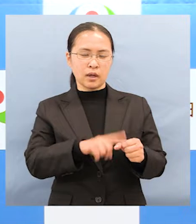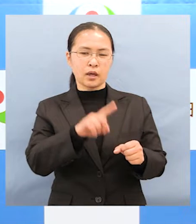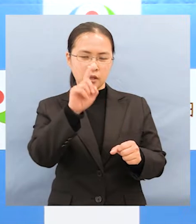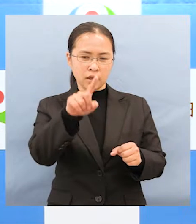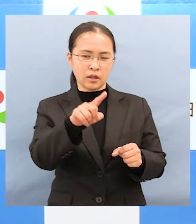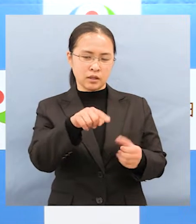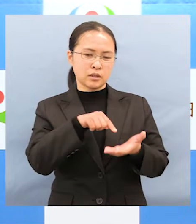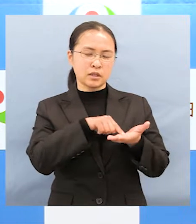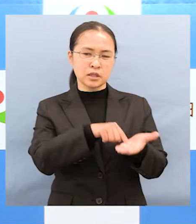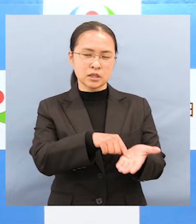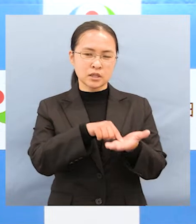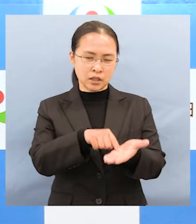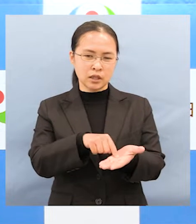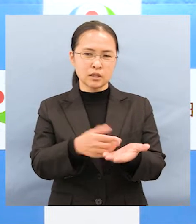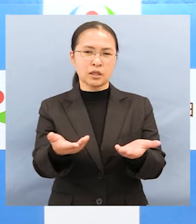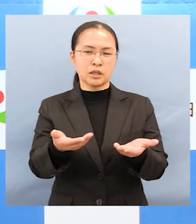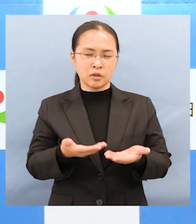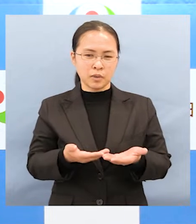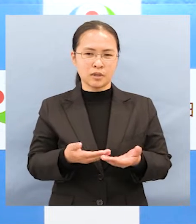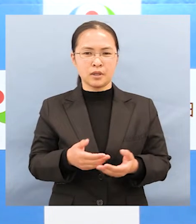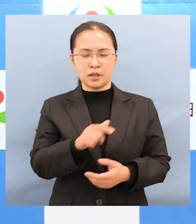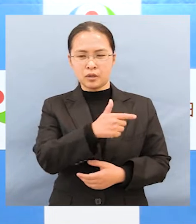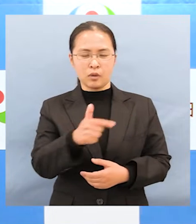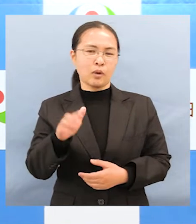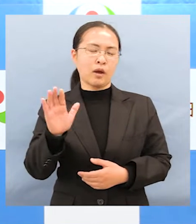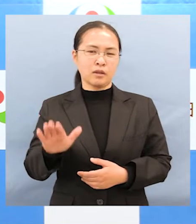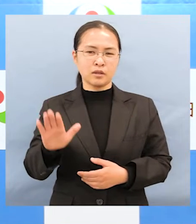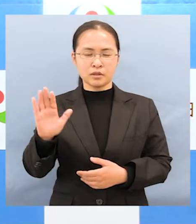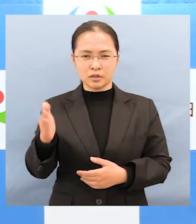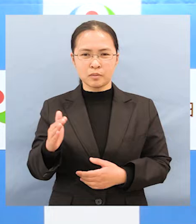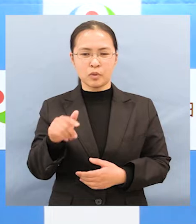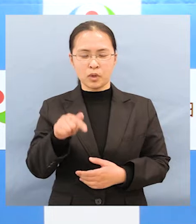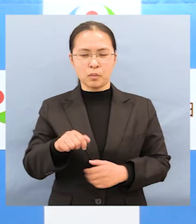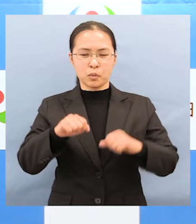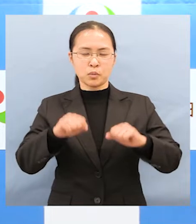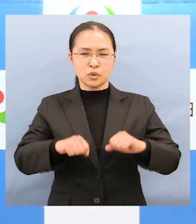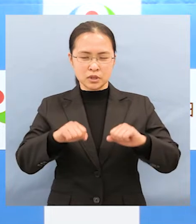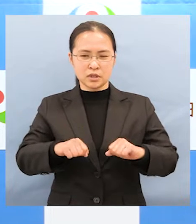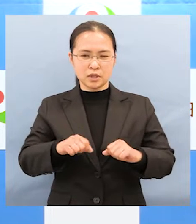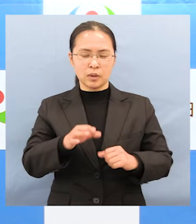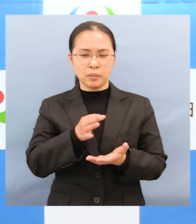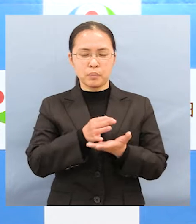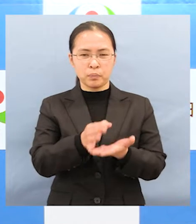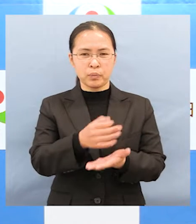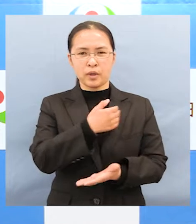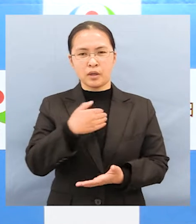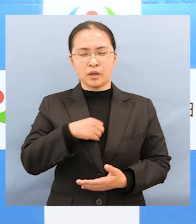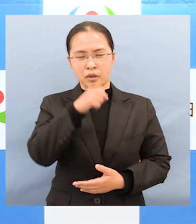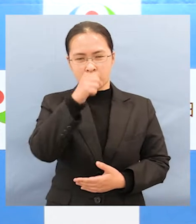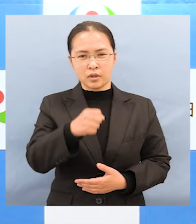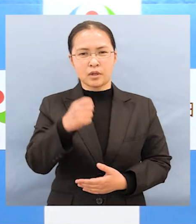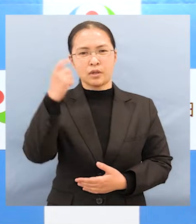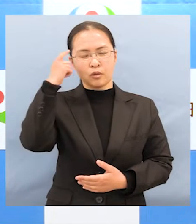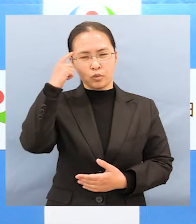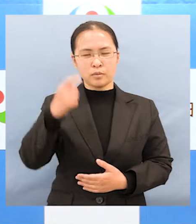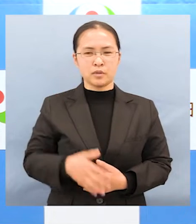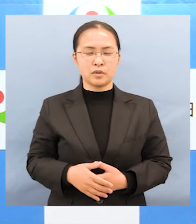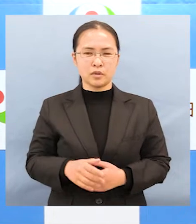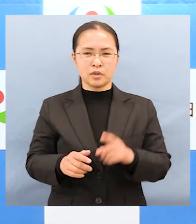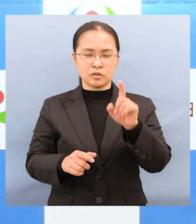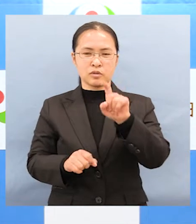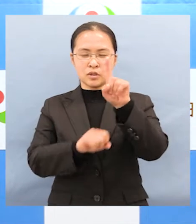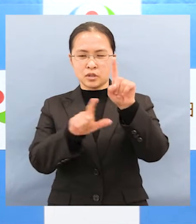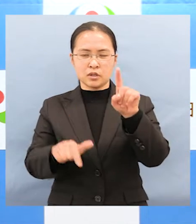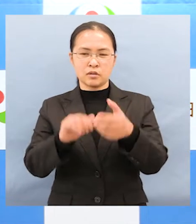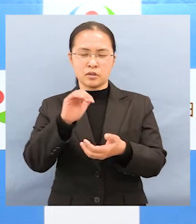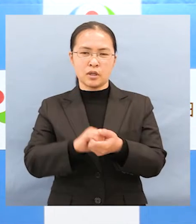ということになります。いろいろありましたけれども、これも無事支給できてよかったなというふうに思っております。11月定例